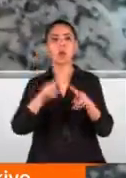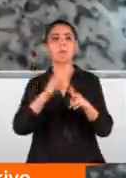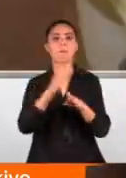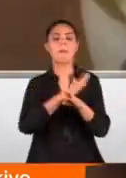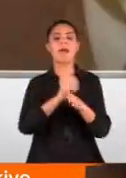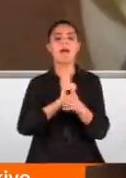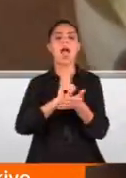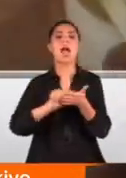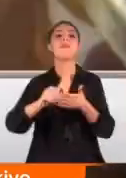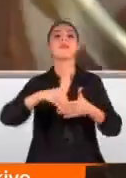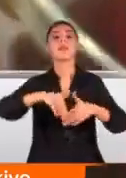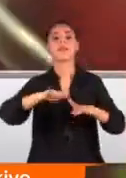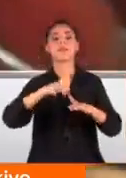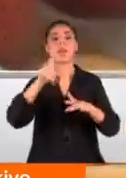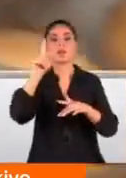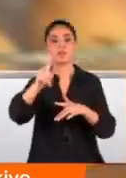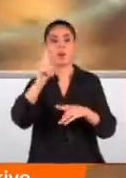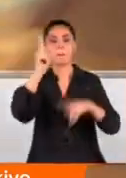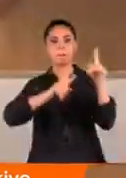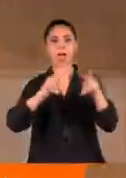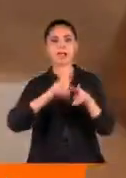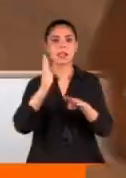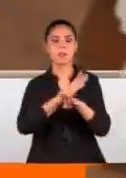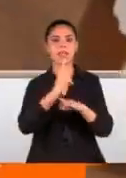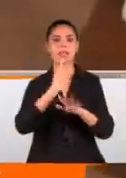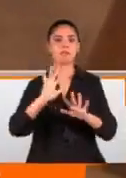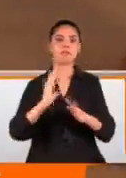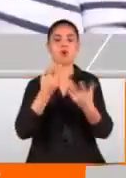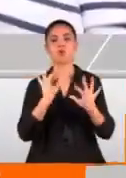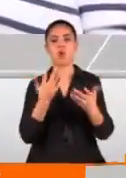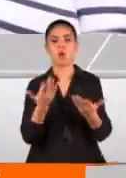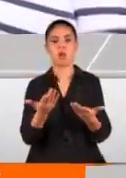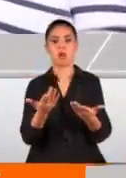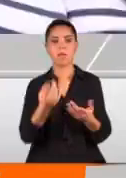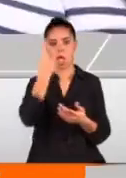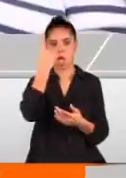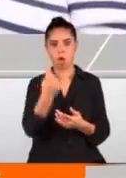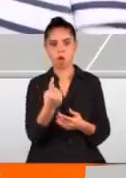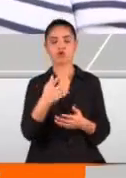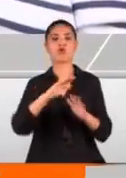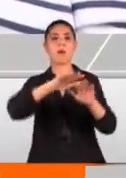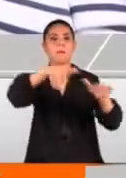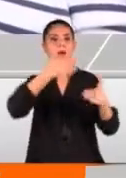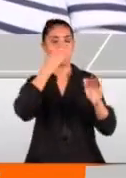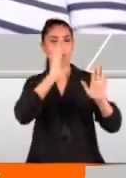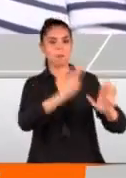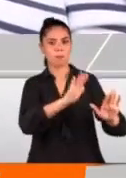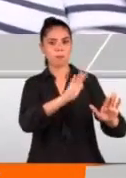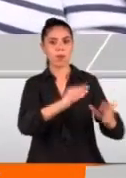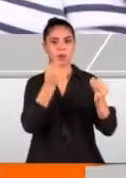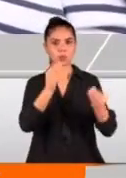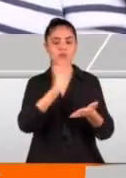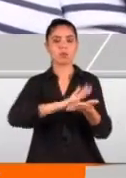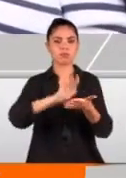uygulanamıyor. Yoğun kullanılması gerektiğinden bazı meyvelerin tadını değiştirebiliyor. Önce biraz balkonda bekletiyorum. Güzelce yıkayıp